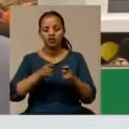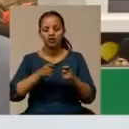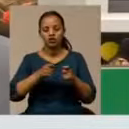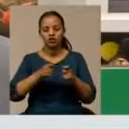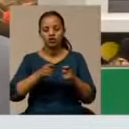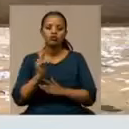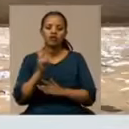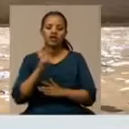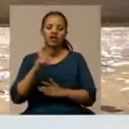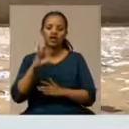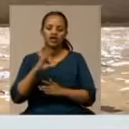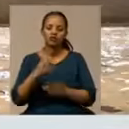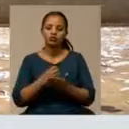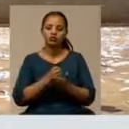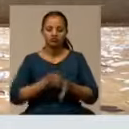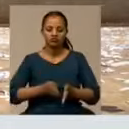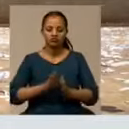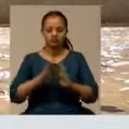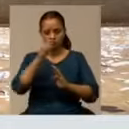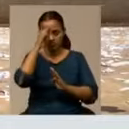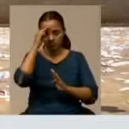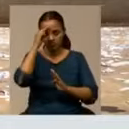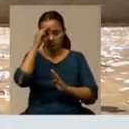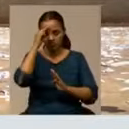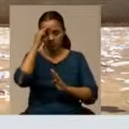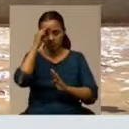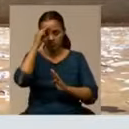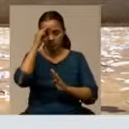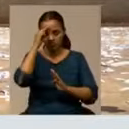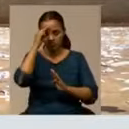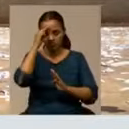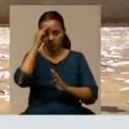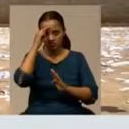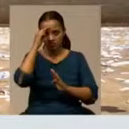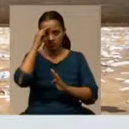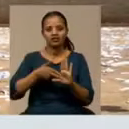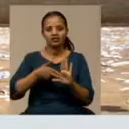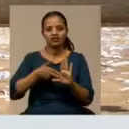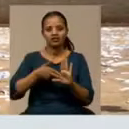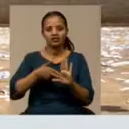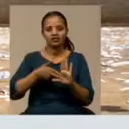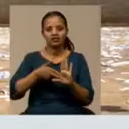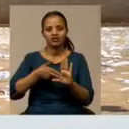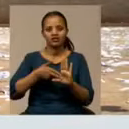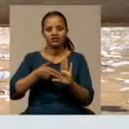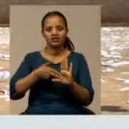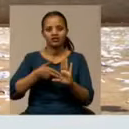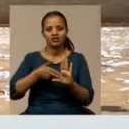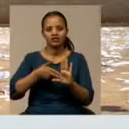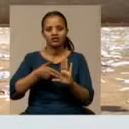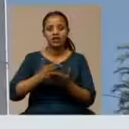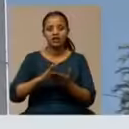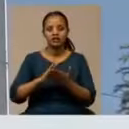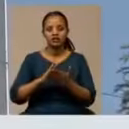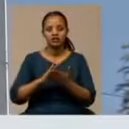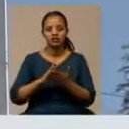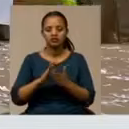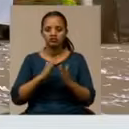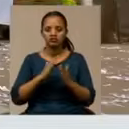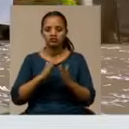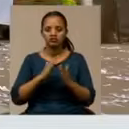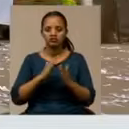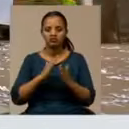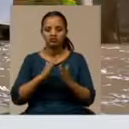ከሐዋሳ ሞያሌ በሚወስደው አስፋልት መንገድ ዳር የተገነባው የተባበሩት የነዳጅ ማደያ በአካባቢው ያለውን የነዳጅ እጥረት ችግር ከማቃለል